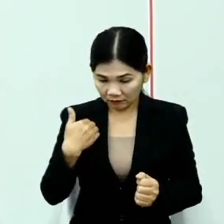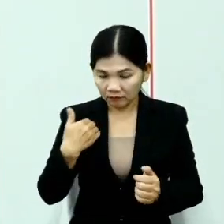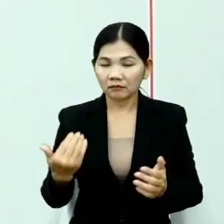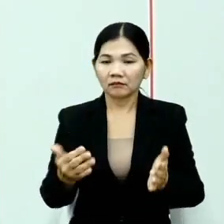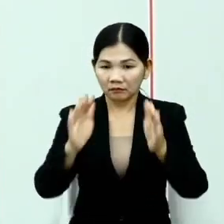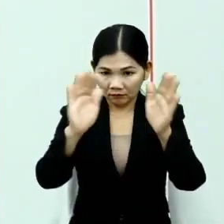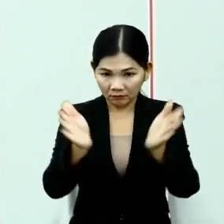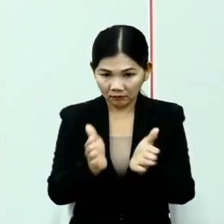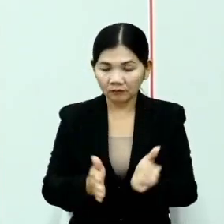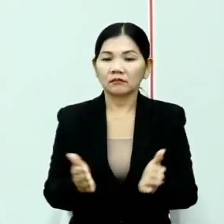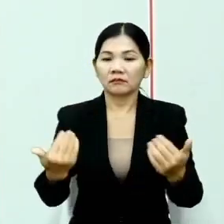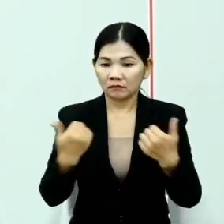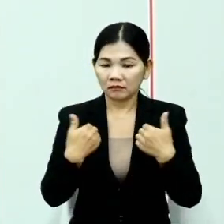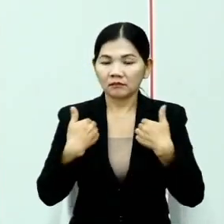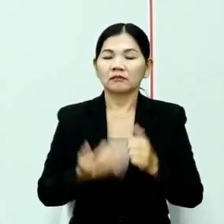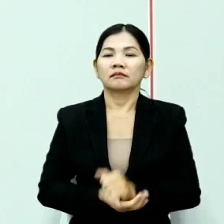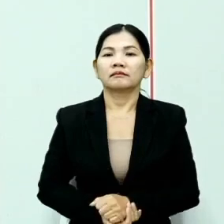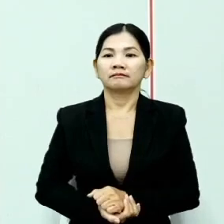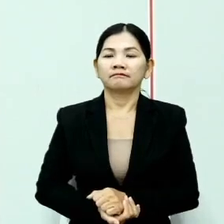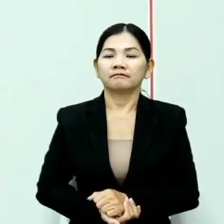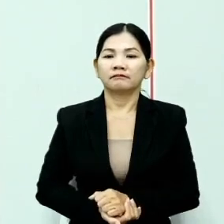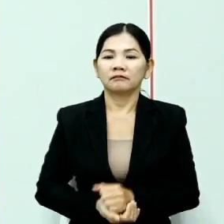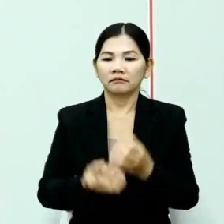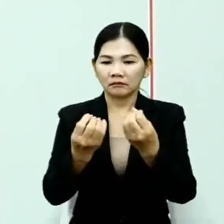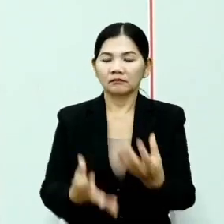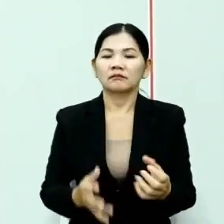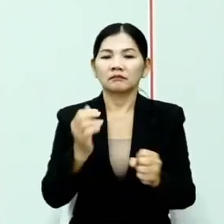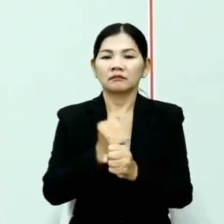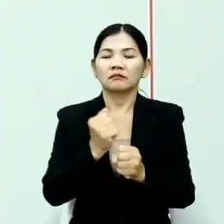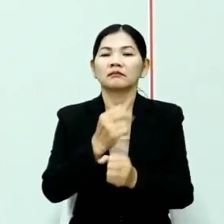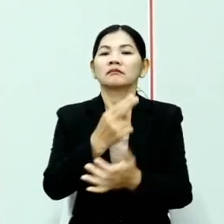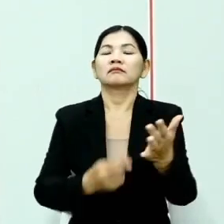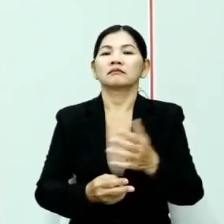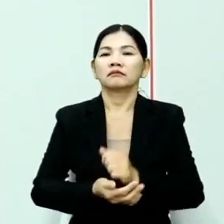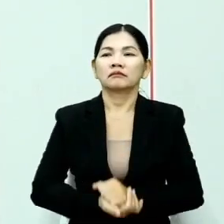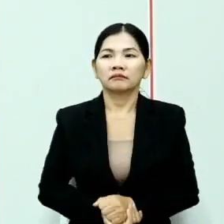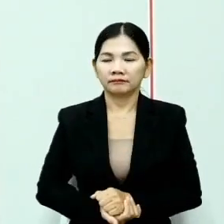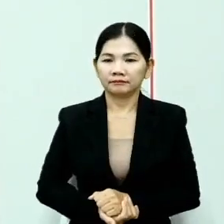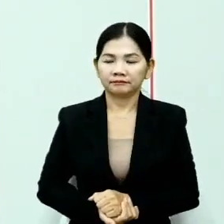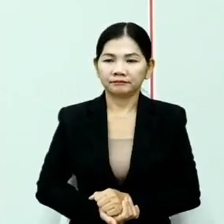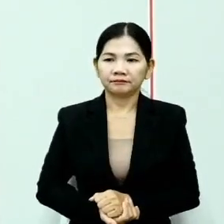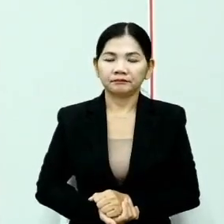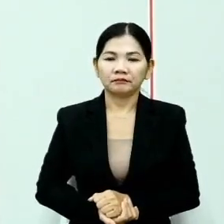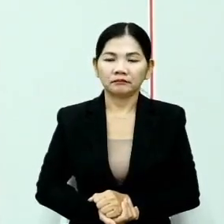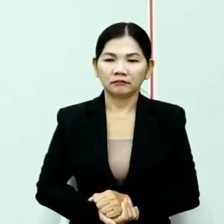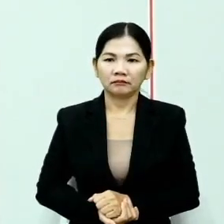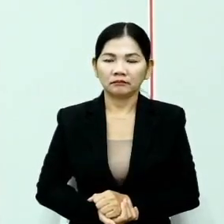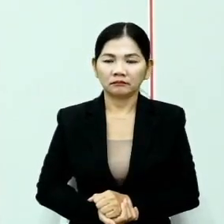ចាតាមតែផ្ទះកូនកូនធ្លាប់ថែថោអីកូនផ្ទះកូនមានថោអត់ចាមានថោគេសម្រាប់ដាក់អ្វីដែរ